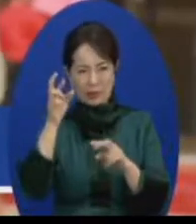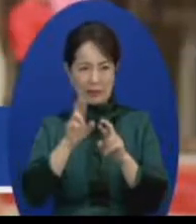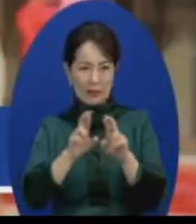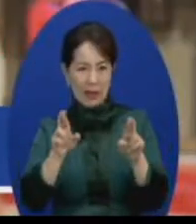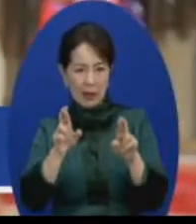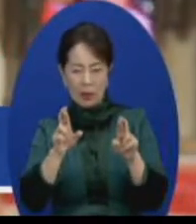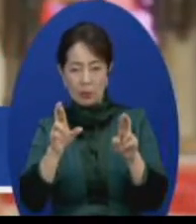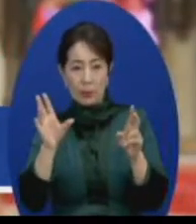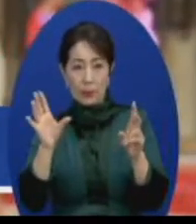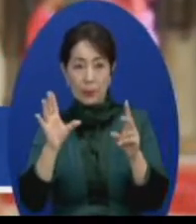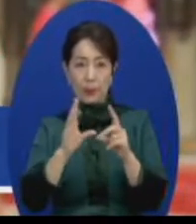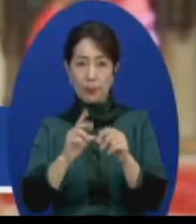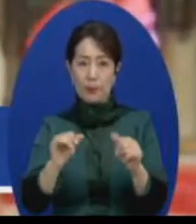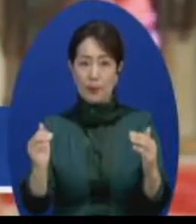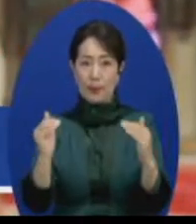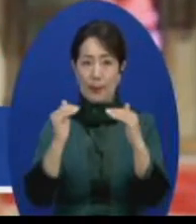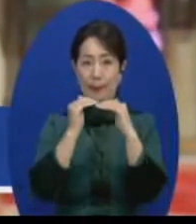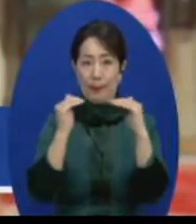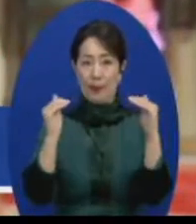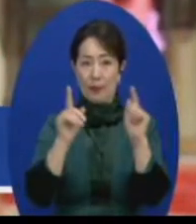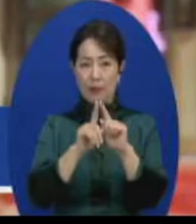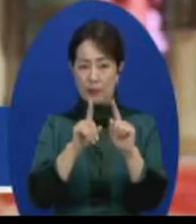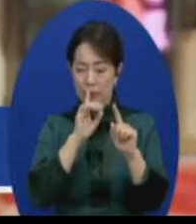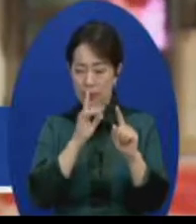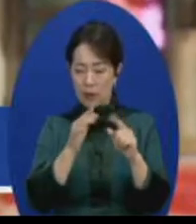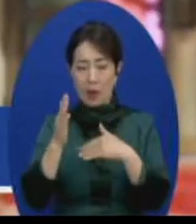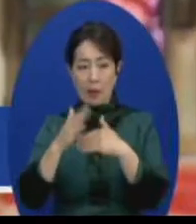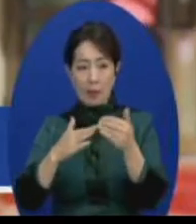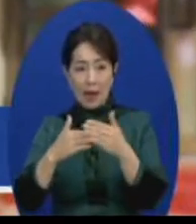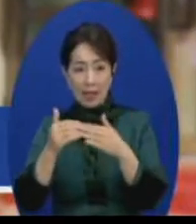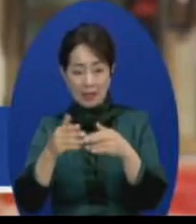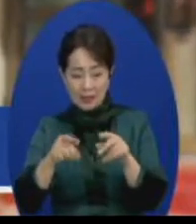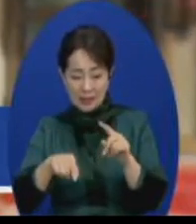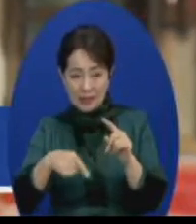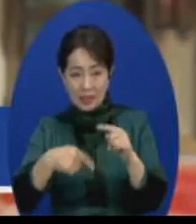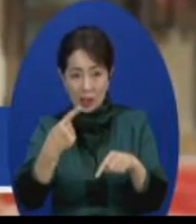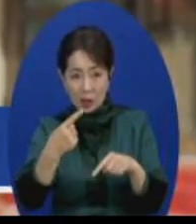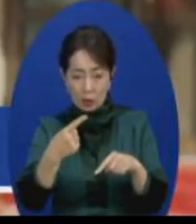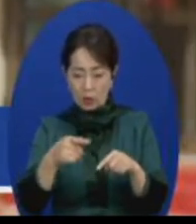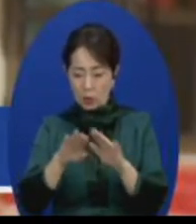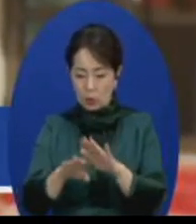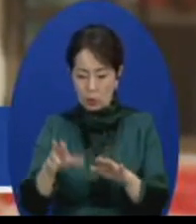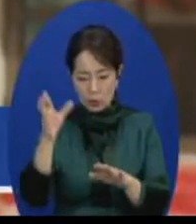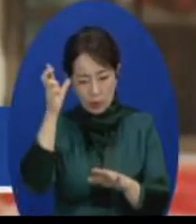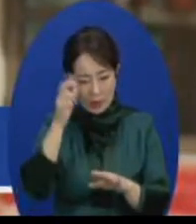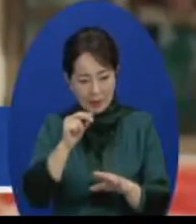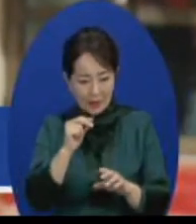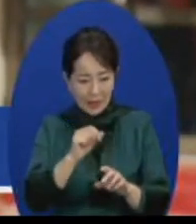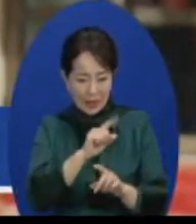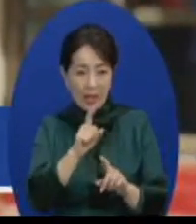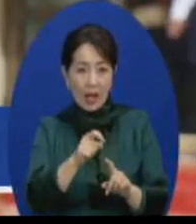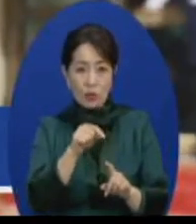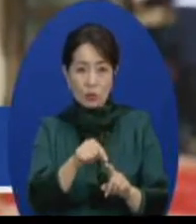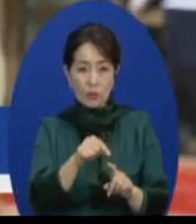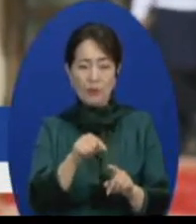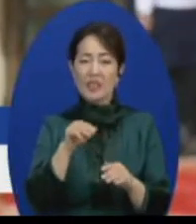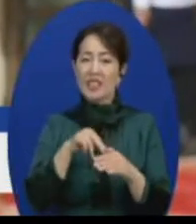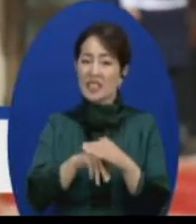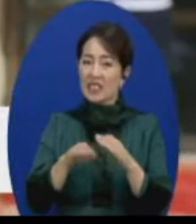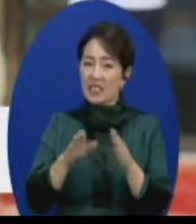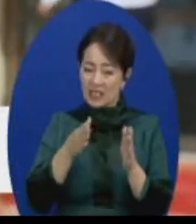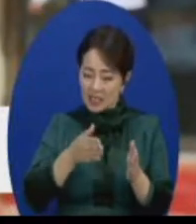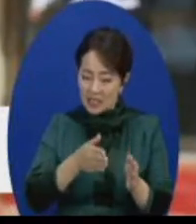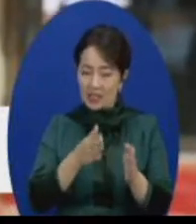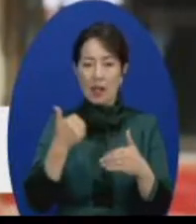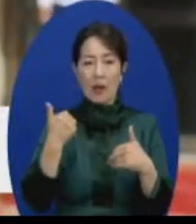хамгийн гол зүйл бол энэ байшин барилга одоо барихаас илүү энэ хүүхдүүд болгож байгаа боловсролын чанарын асуудлууд байгаа юм. Тэгэхээр энэ чиглэл